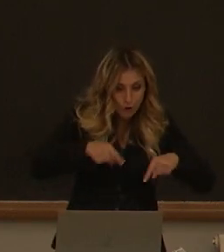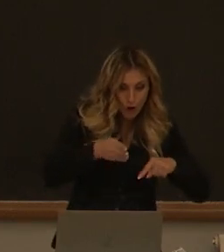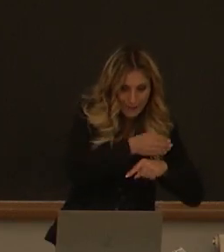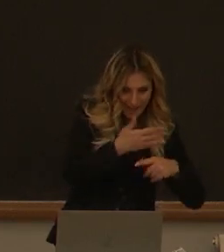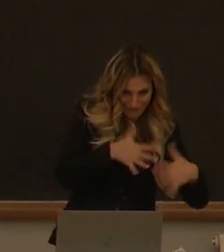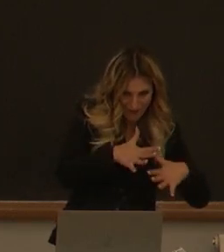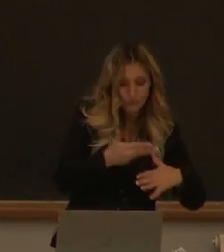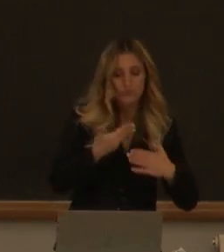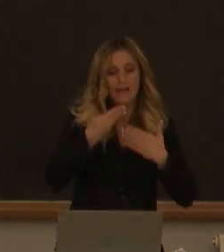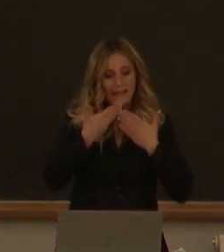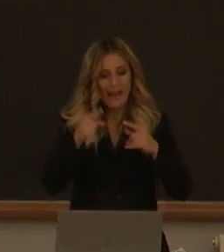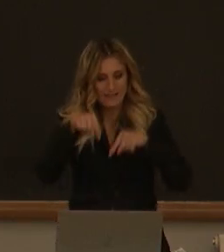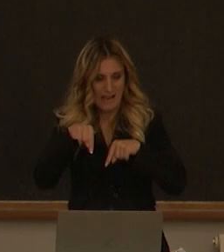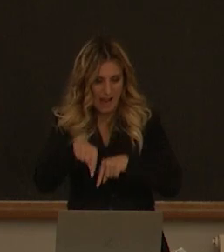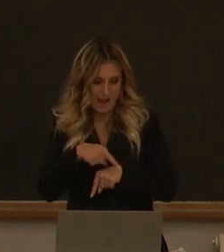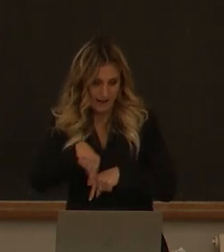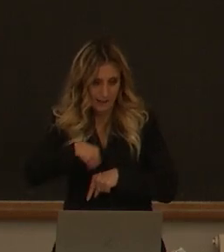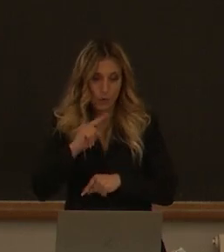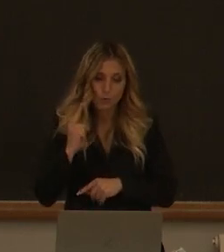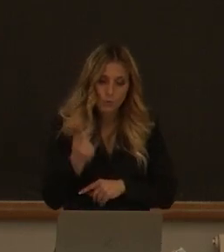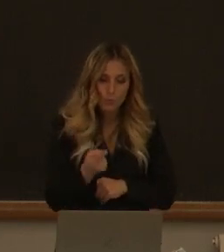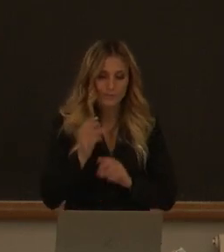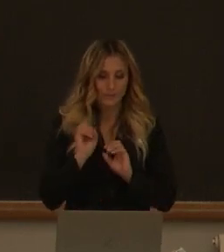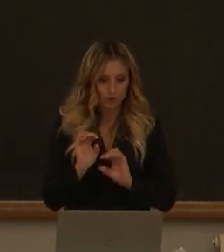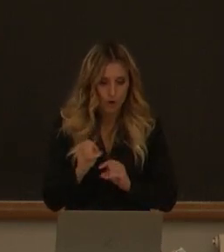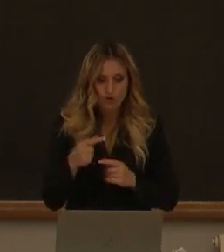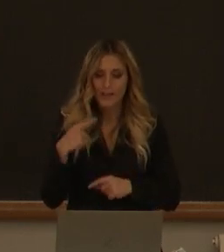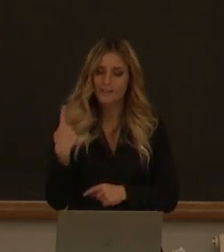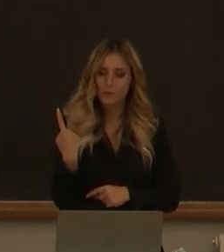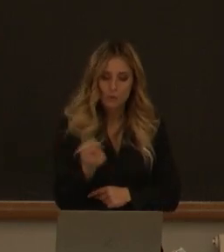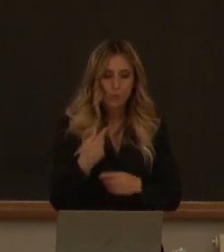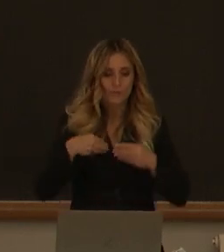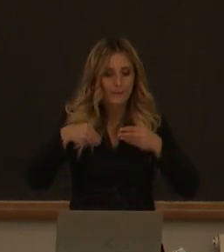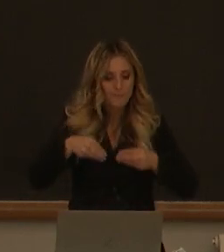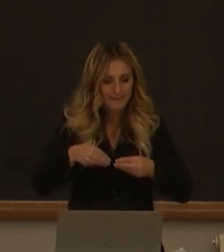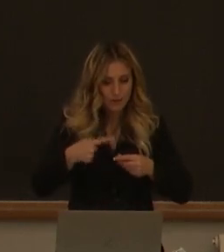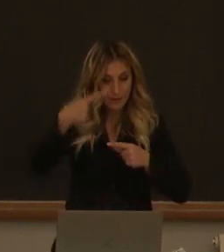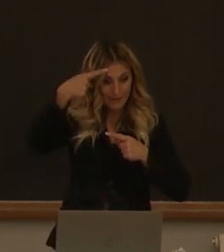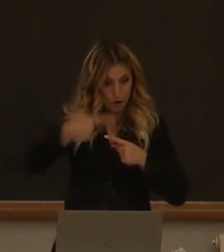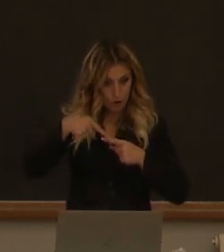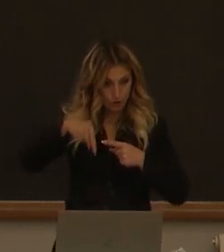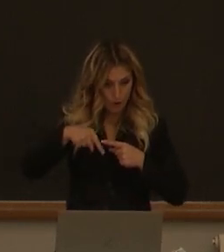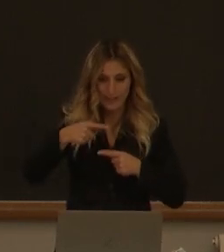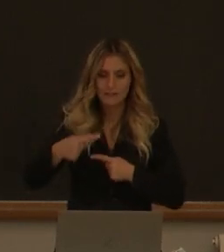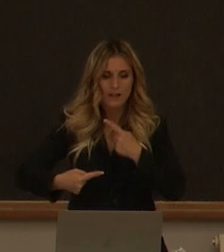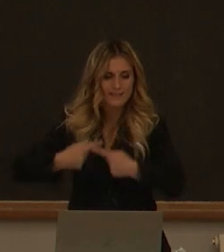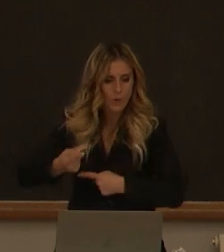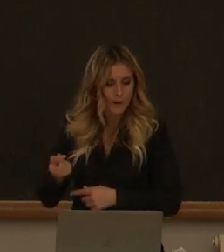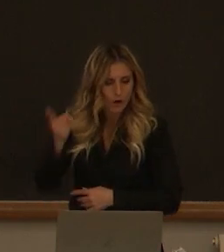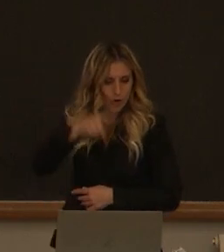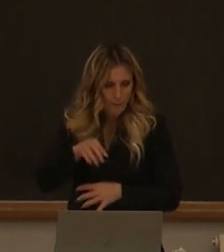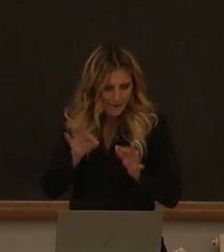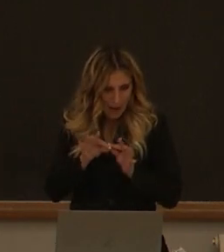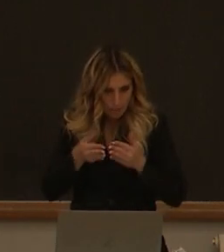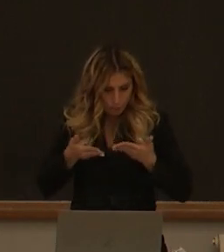ovviamente tutti i docenti e tutti i partecipanti a questa prima giornata. Seguiremo, diamo appuntamento domani